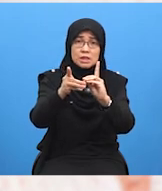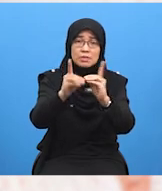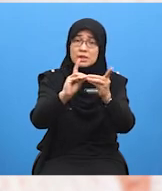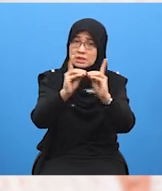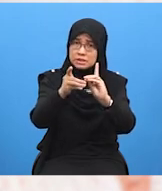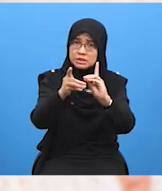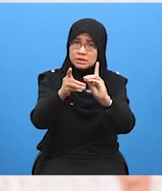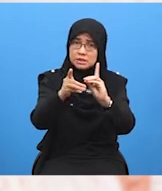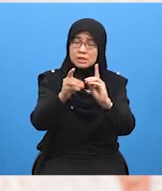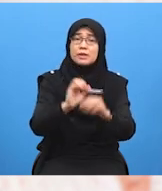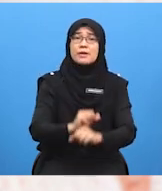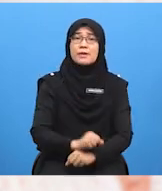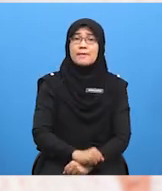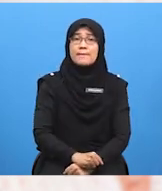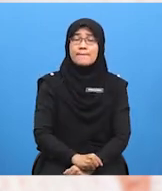pengaturcaraan.